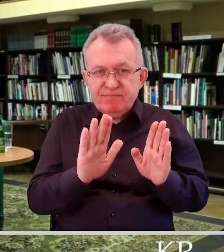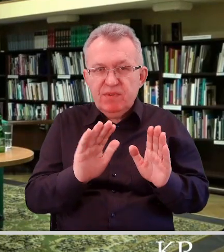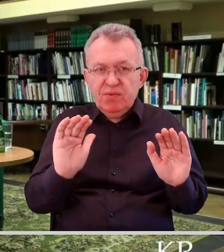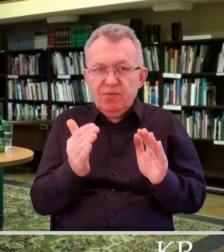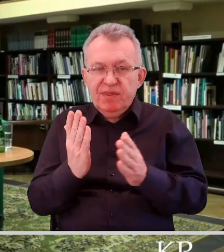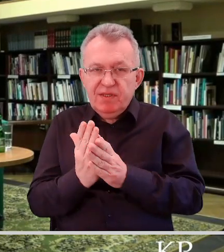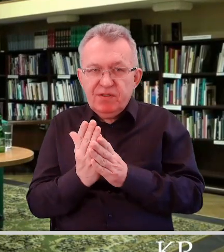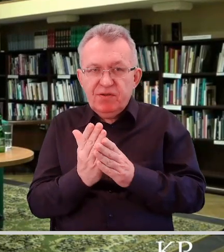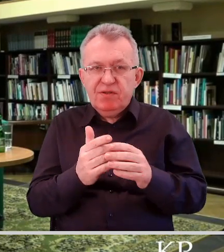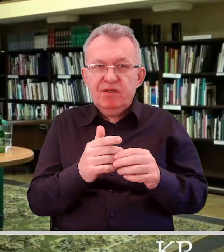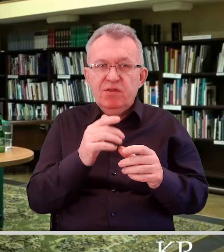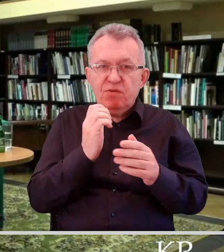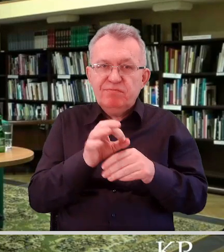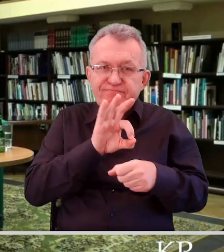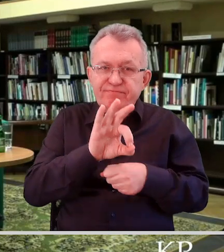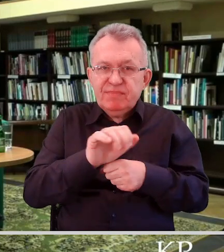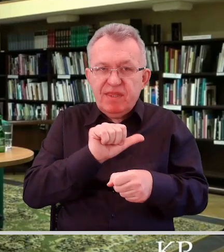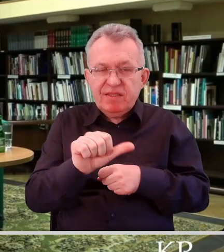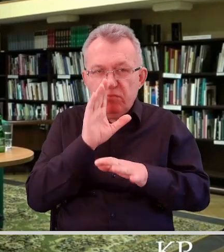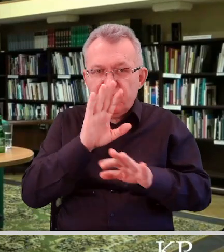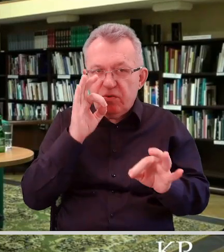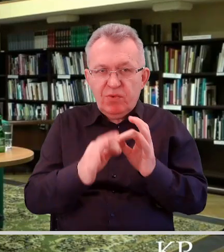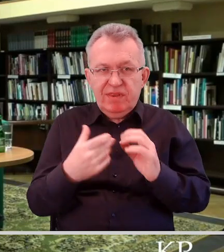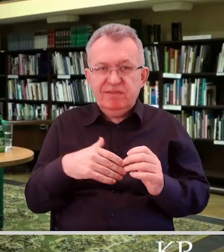które widzi, a to są sytuacje przemocowe najczęściej.